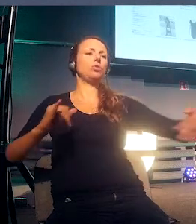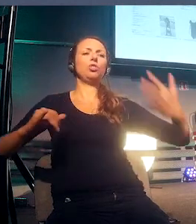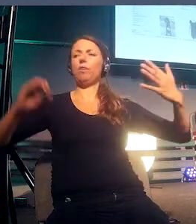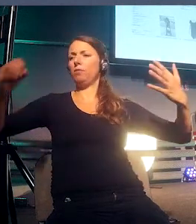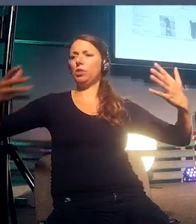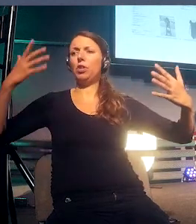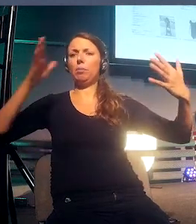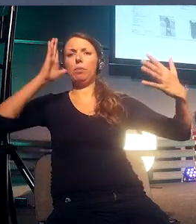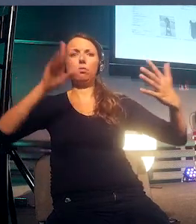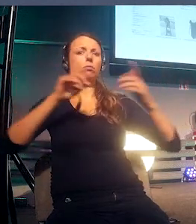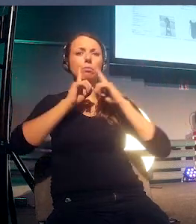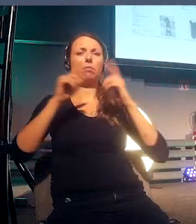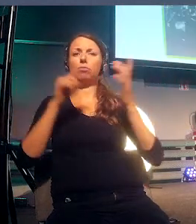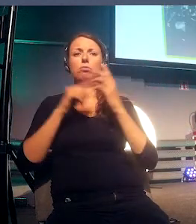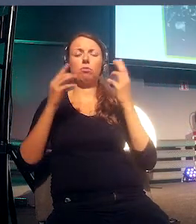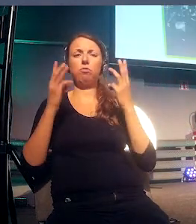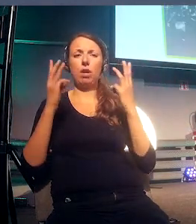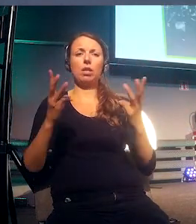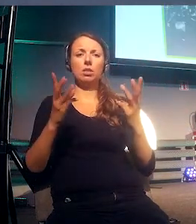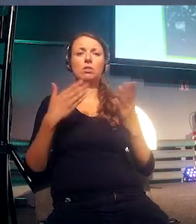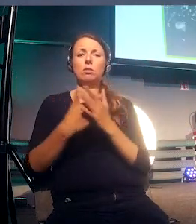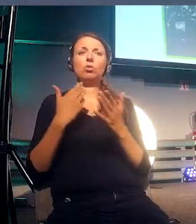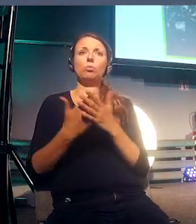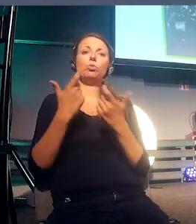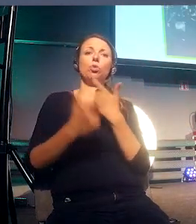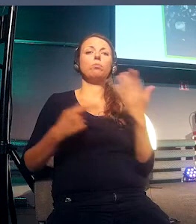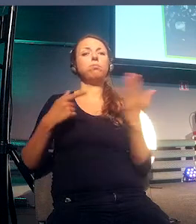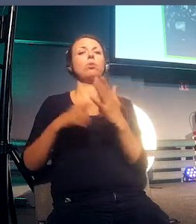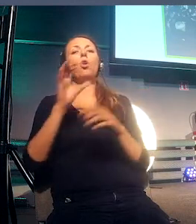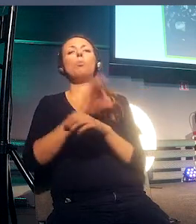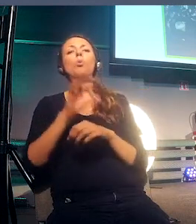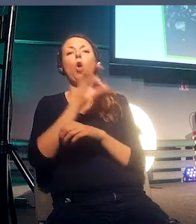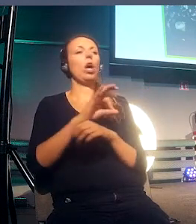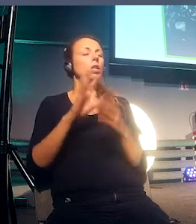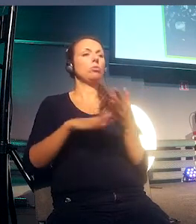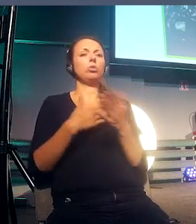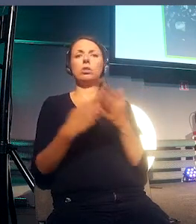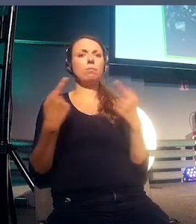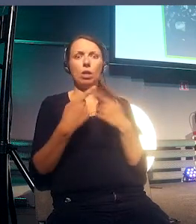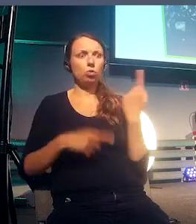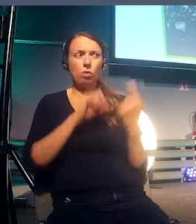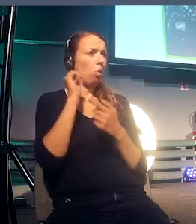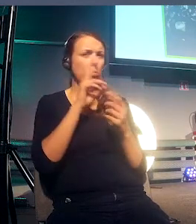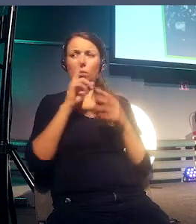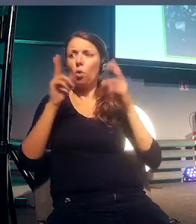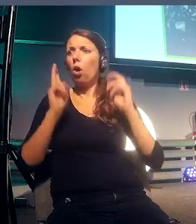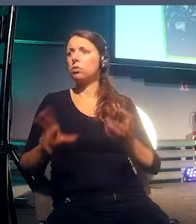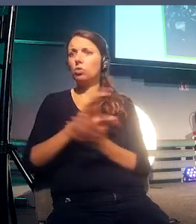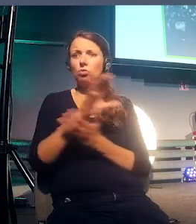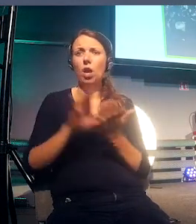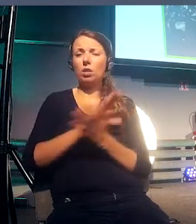kluczowe, żeby nie zaprojektować zupełnie nieadekwatnej w realnym świecie